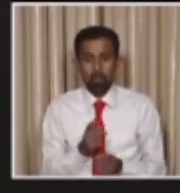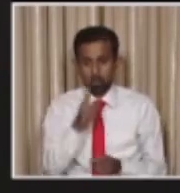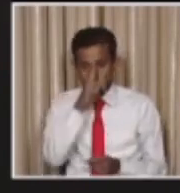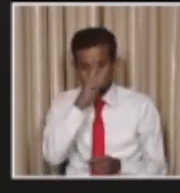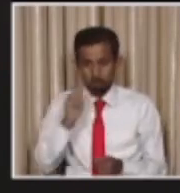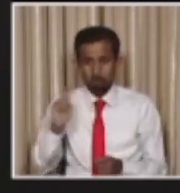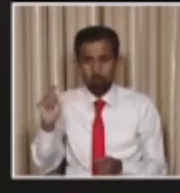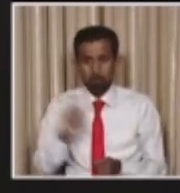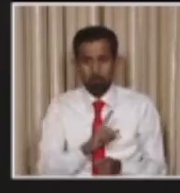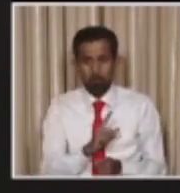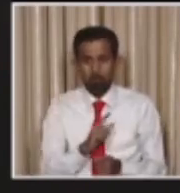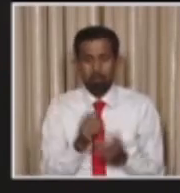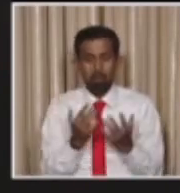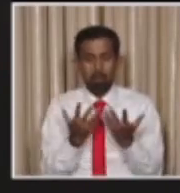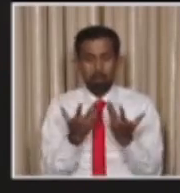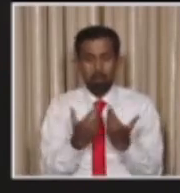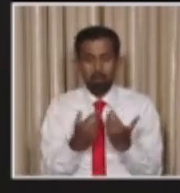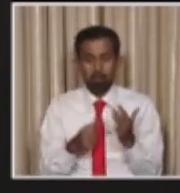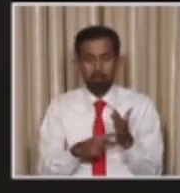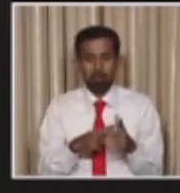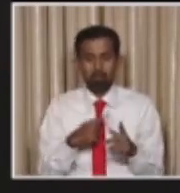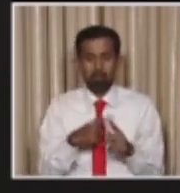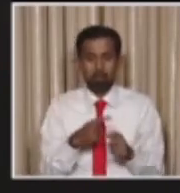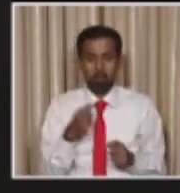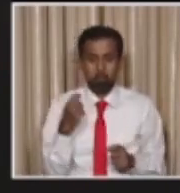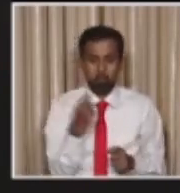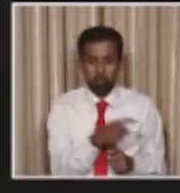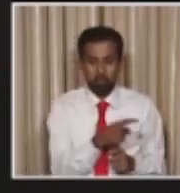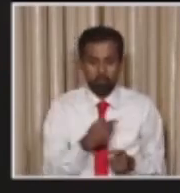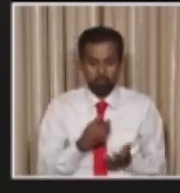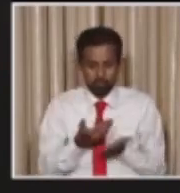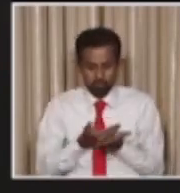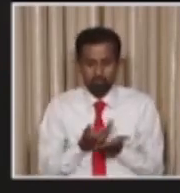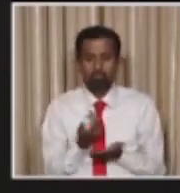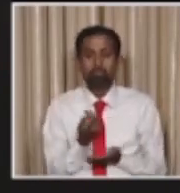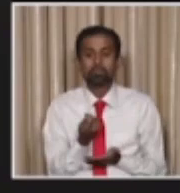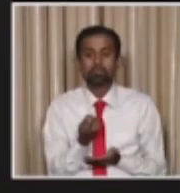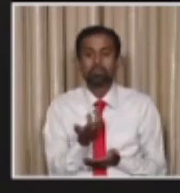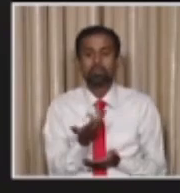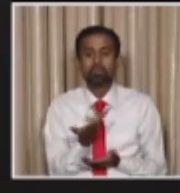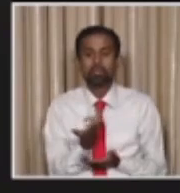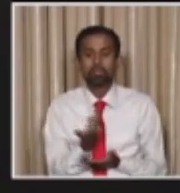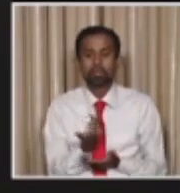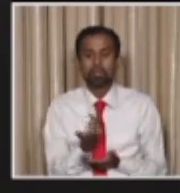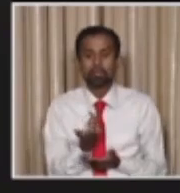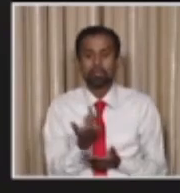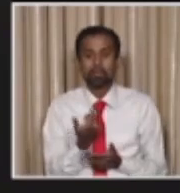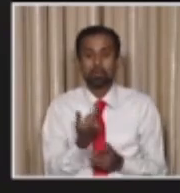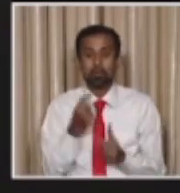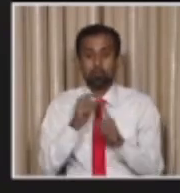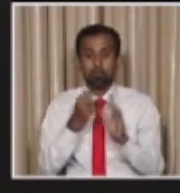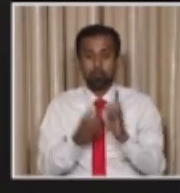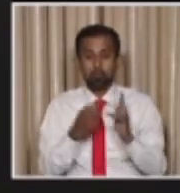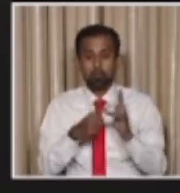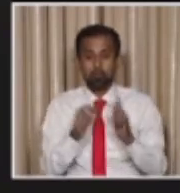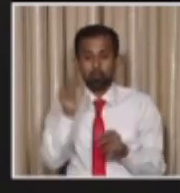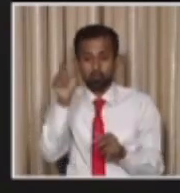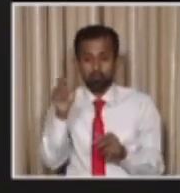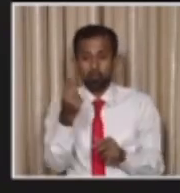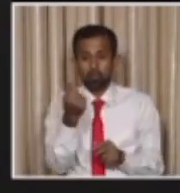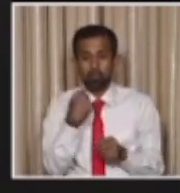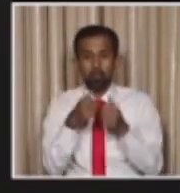ලැබෙන ප්‍රමාණයෙන් මේ ටැක්ස් එක කපලා තමන්ට ඉතුරු වෙන්නේ කීයද කියලා. සමහර මහාචාර්යවරු කිව්වා මේ